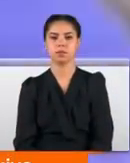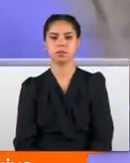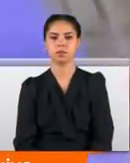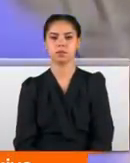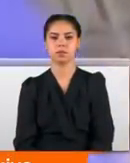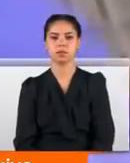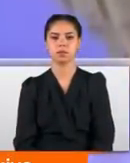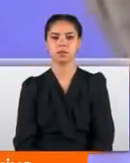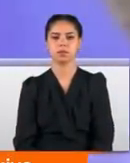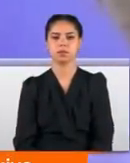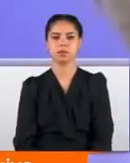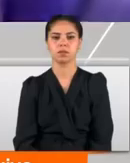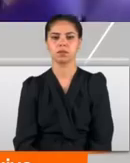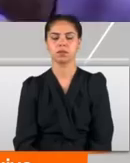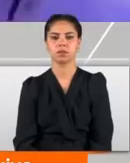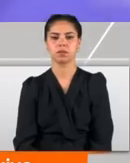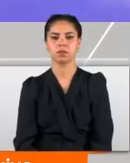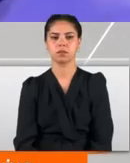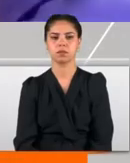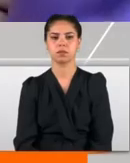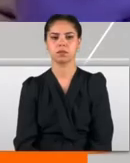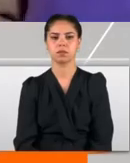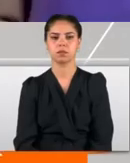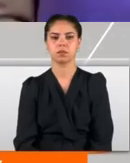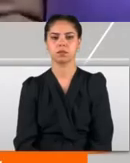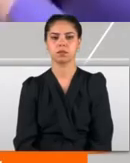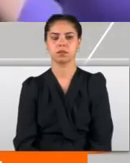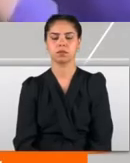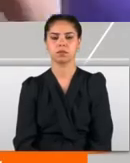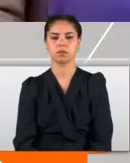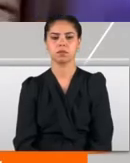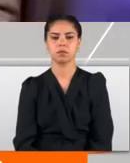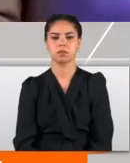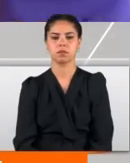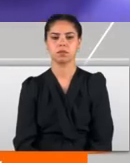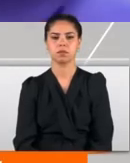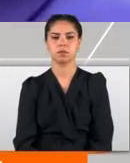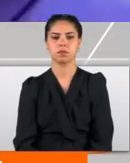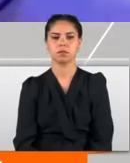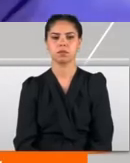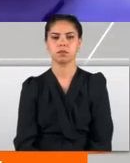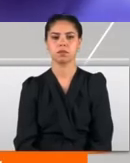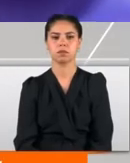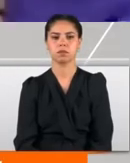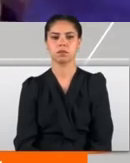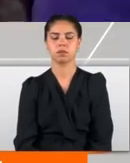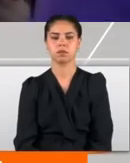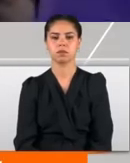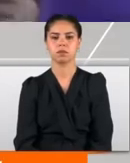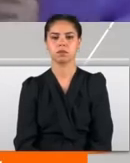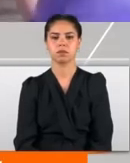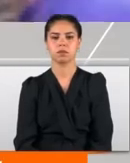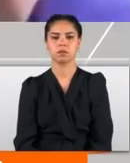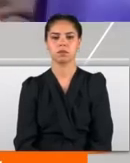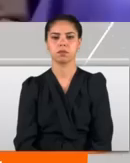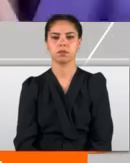yapmamış. Benim güzelim, iyi ki de sordun. Çok sinirli ve çok sert bir şekilde cevap verdi. Benle